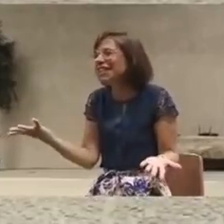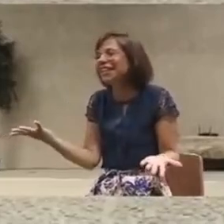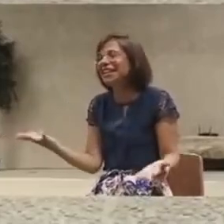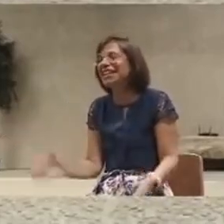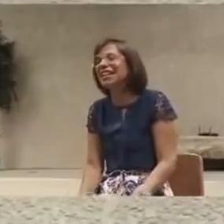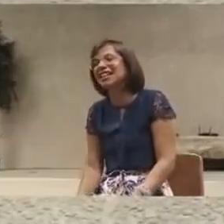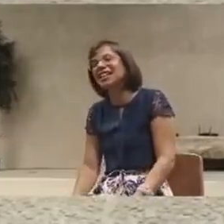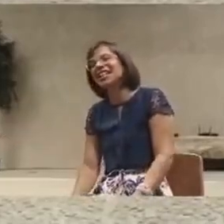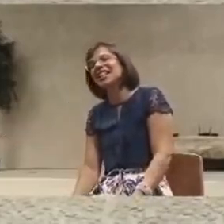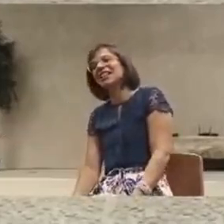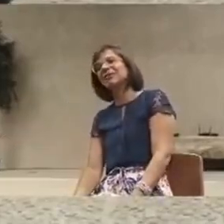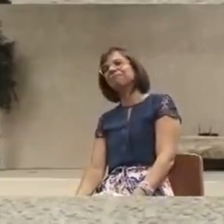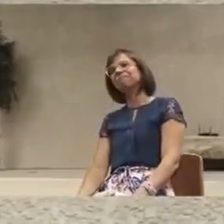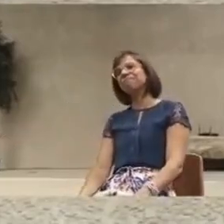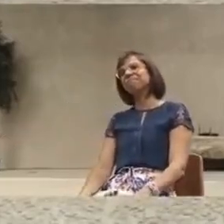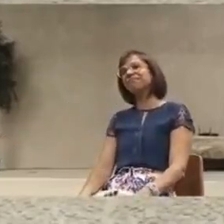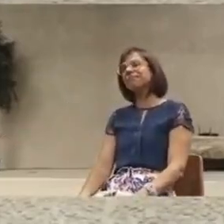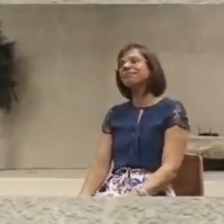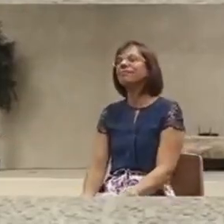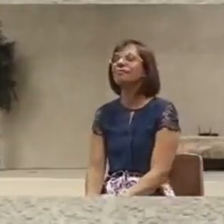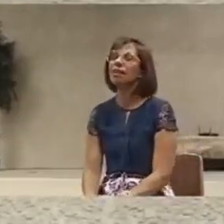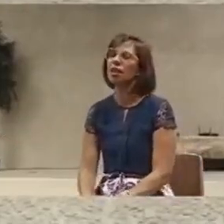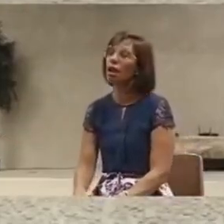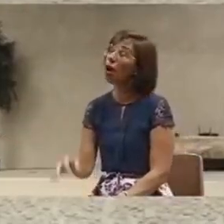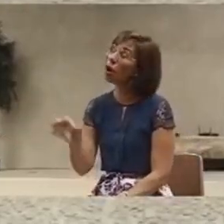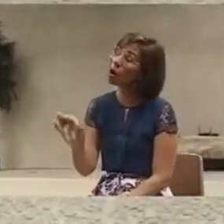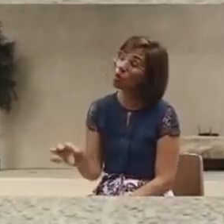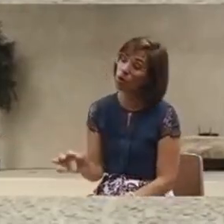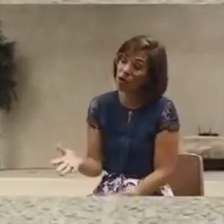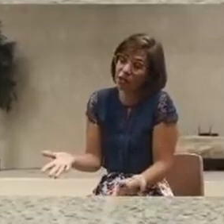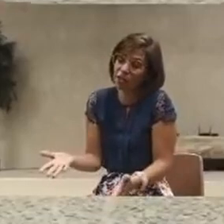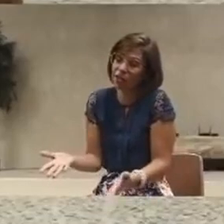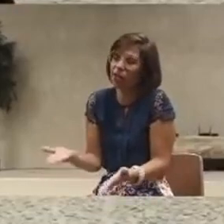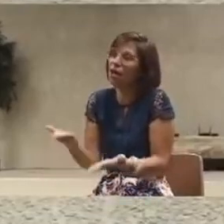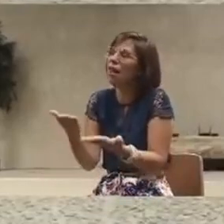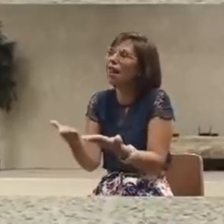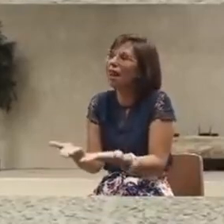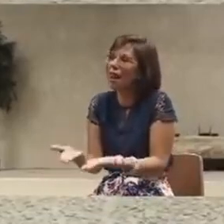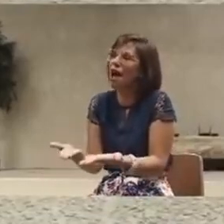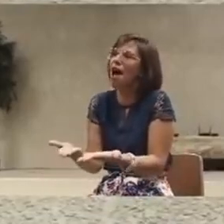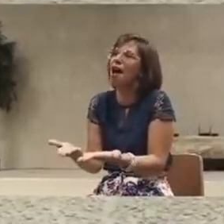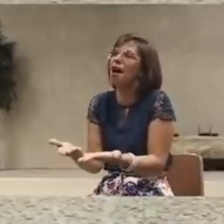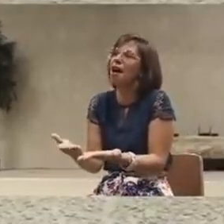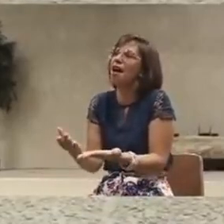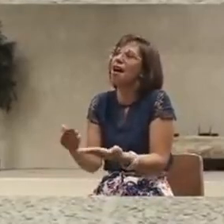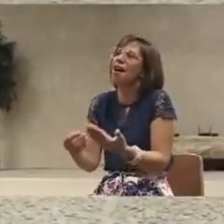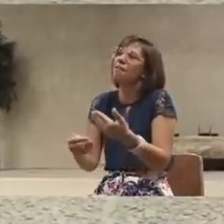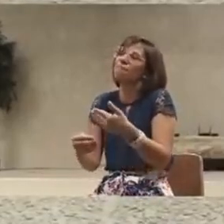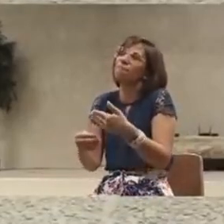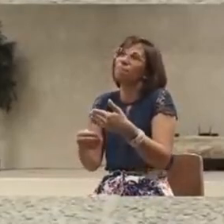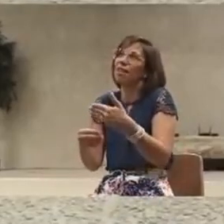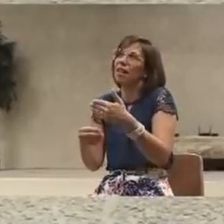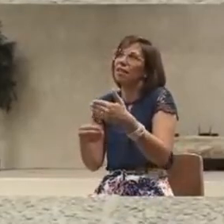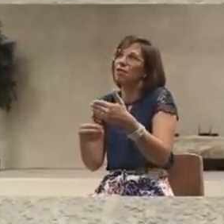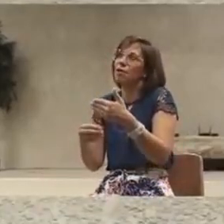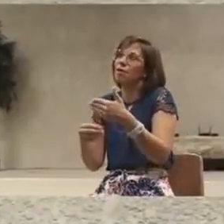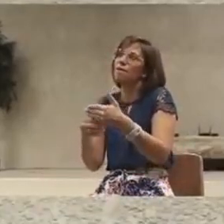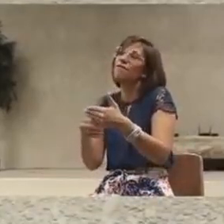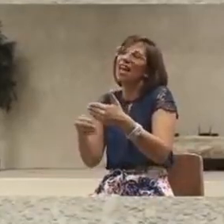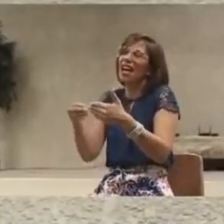apparaître mes forces, mes faiblesses, afin de pouvoir être formé de la même